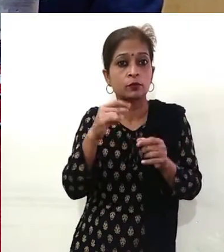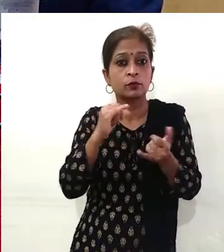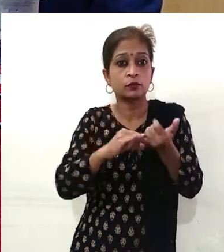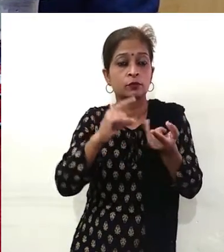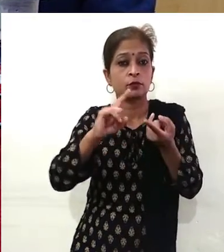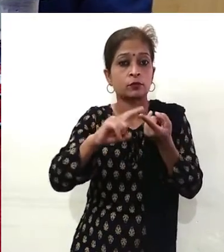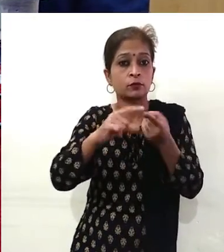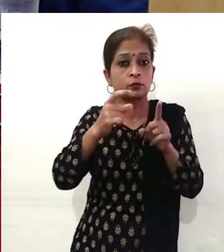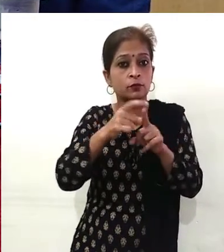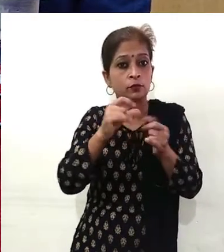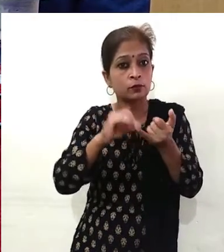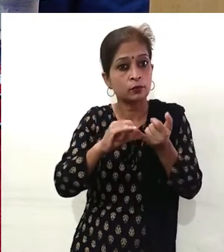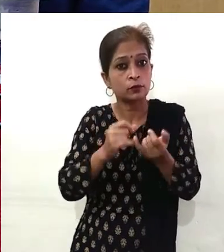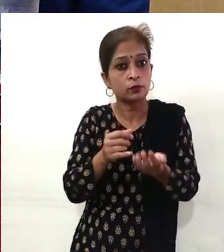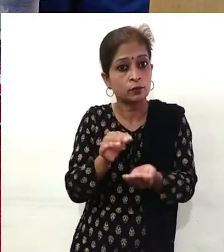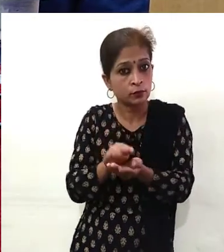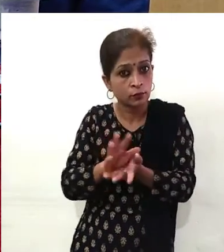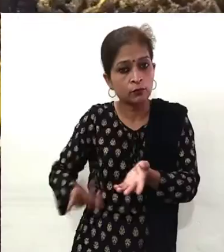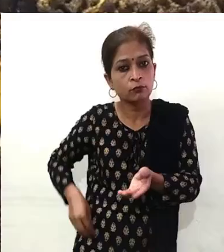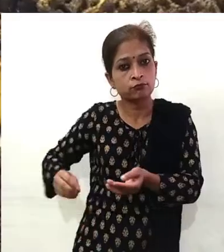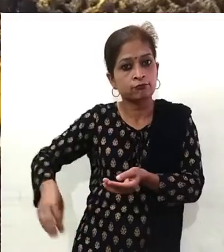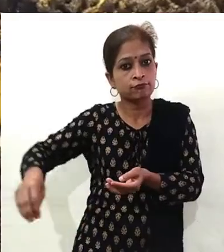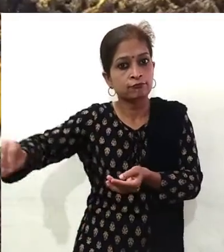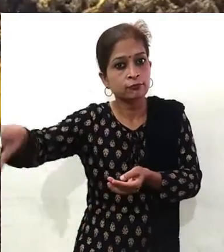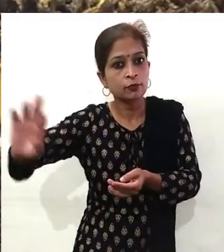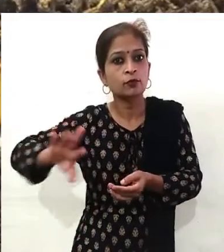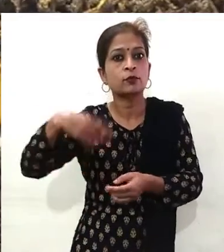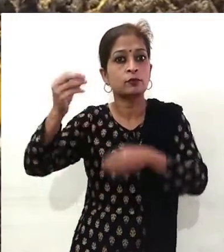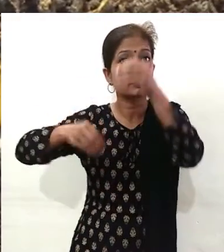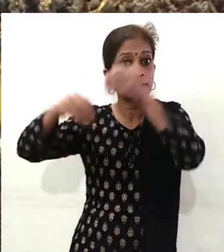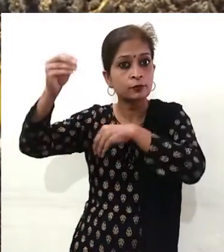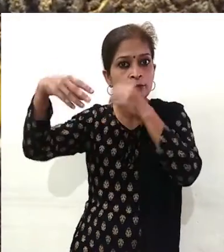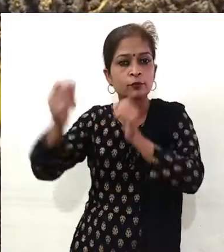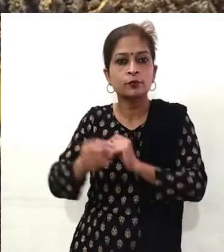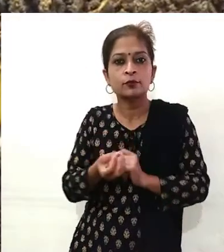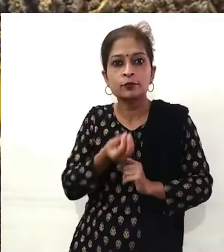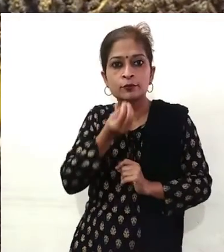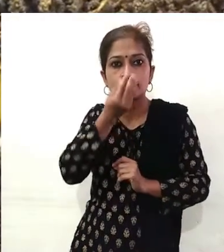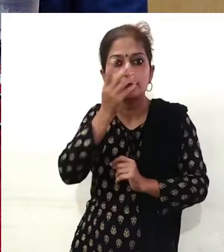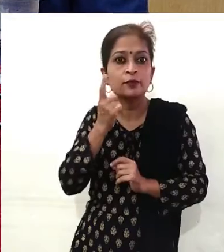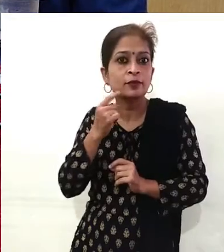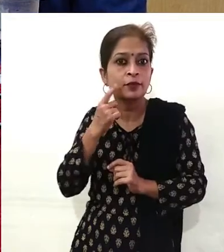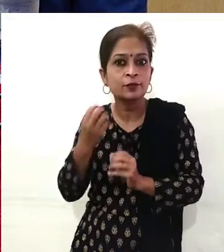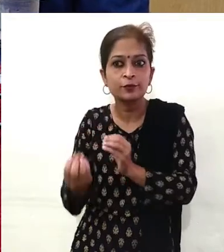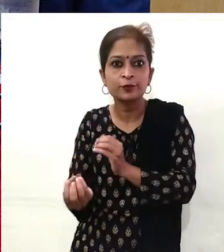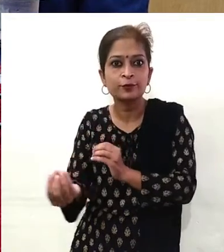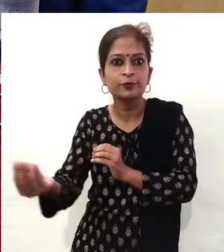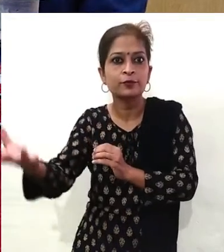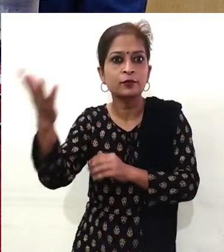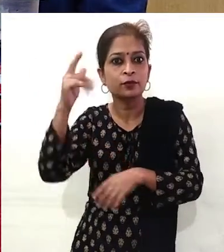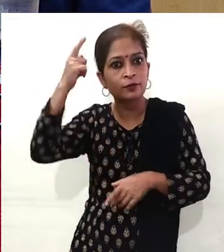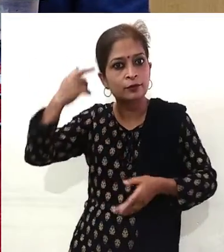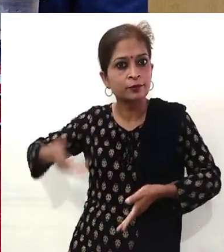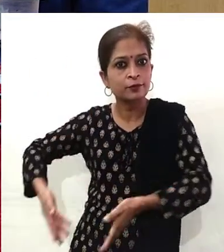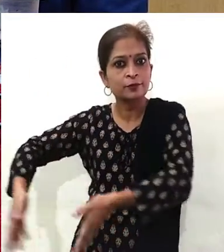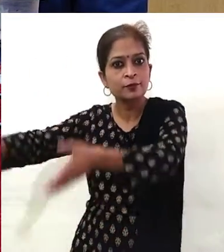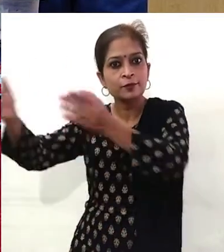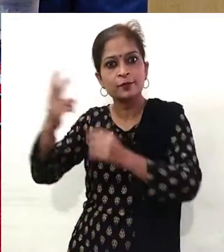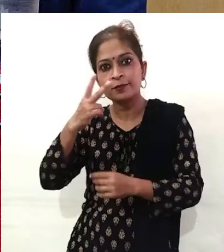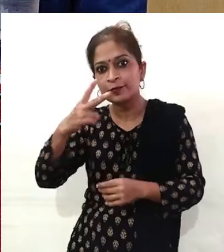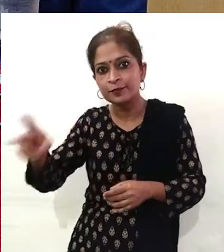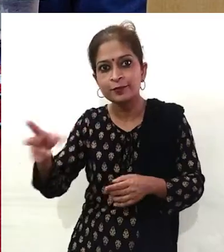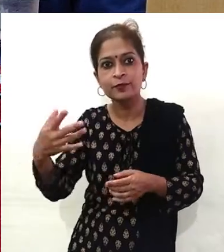सरसों गिराते चले गए। बारिश का मौसम आया, पीले पीले फूल खिल गए, रास्ता दिख गया, राजा आ